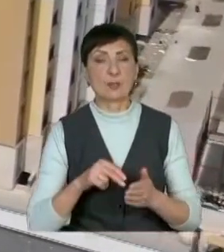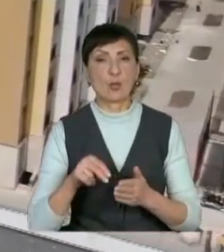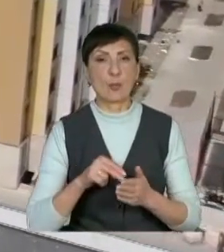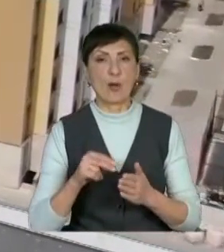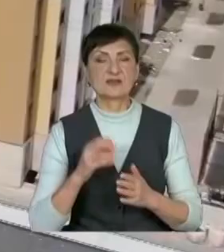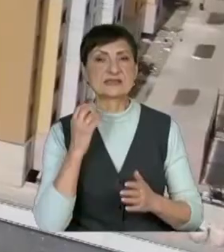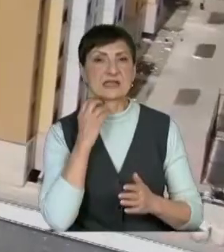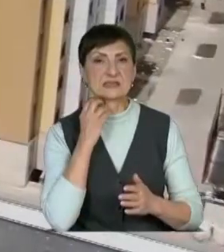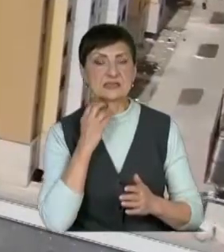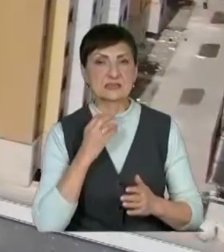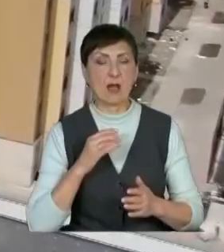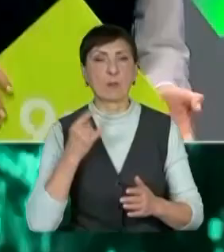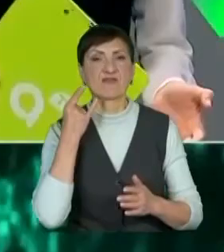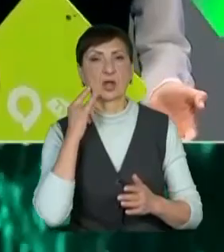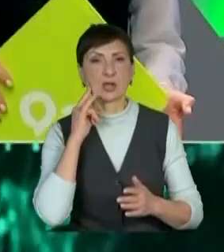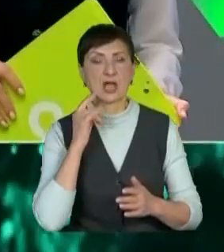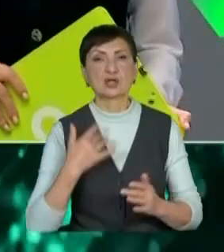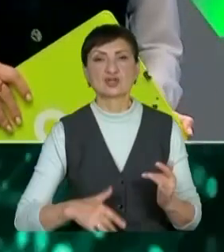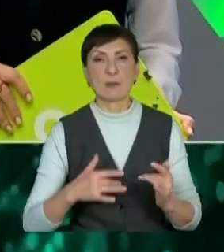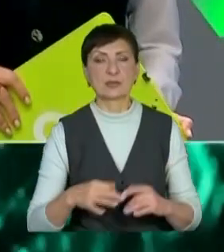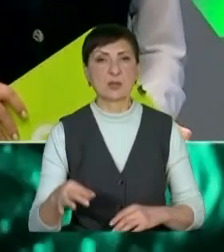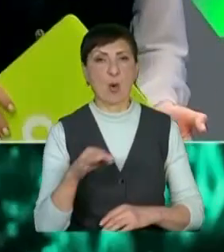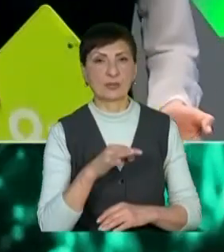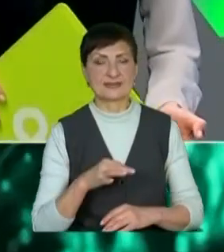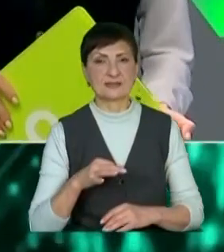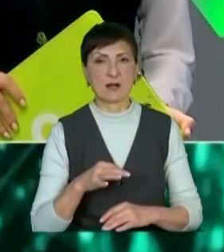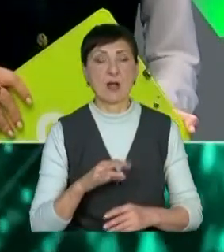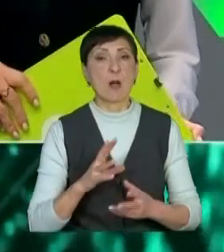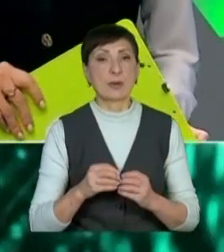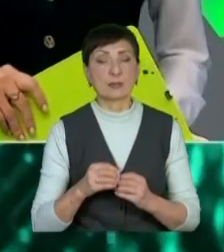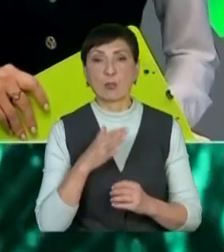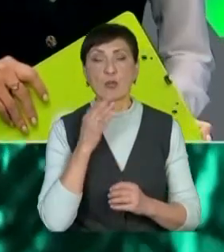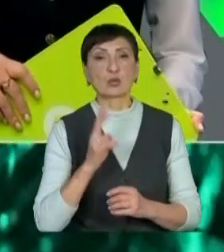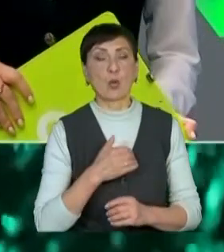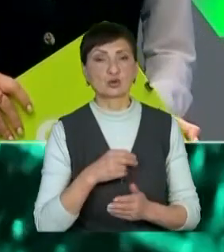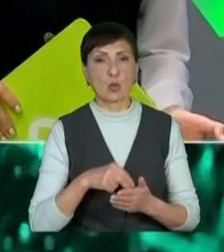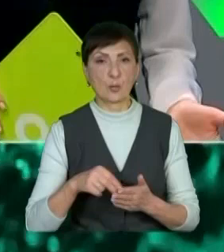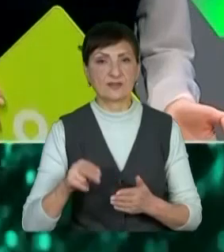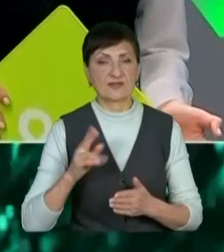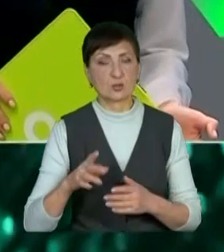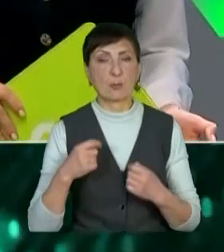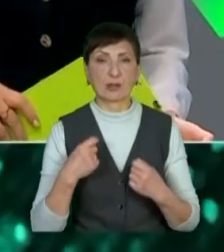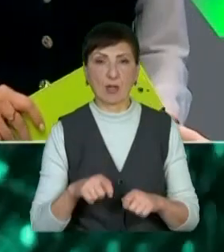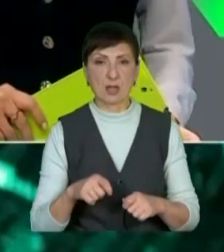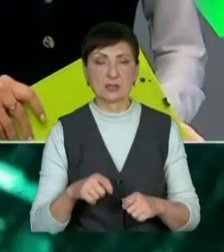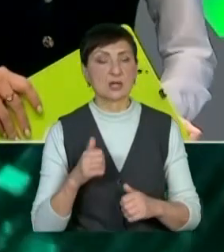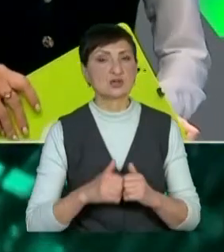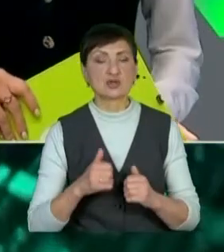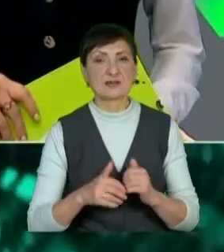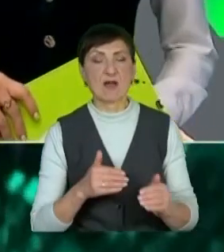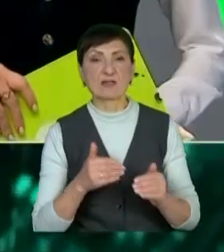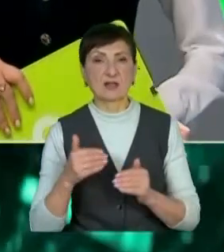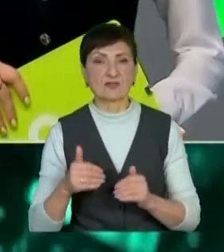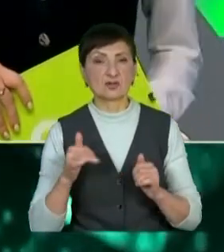в Кызылординской, Павлодарской и Жамбылской областях. При этом многие желающие купить или продать недвижимость часто откладывают